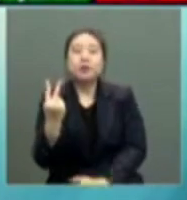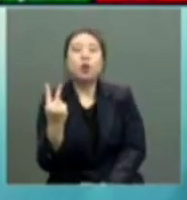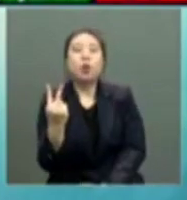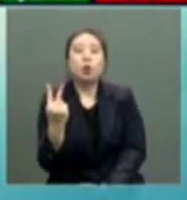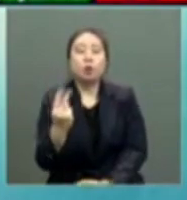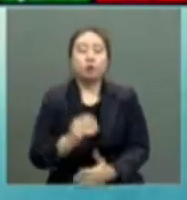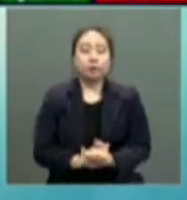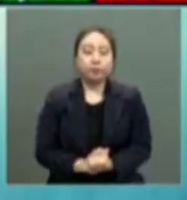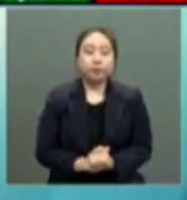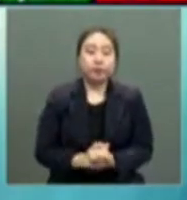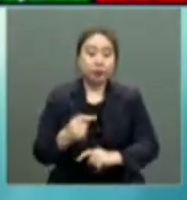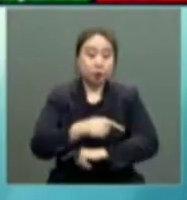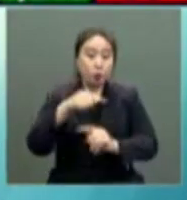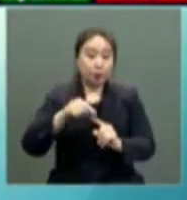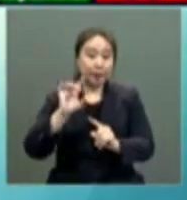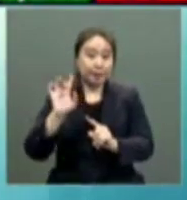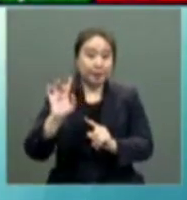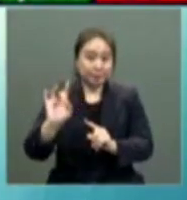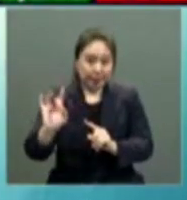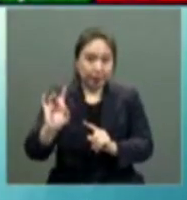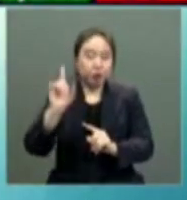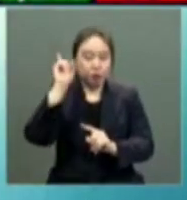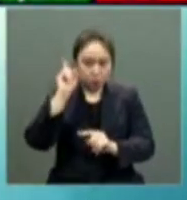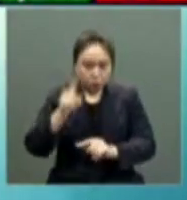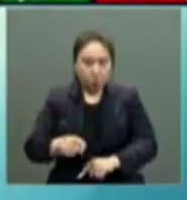8แต่ต้องบวกรวมกันกับวันนั้นคือการรับคนไทยกลับมานะครับจากเอ่อประเทศอินโดนีเซียก็เลยทำให้บวกเพิ่มขึ้นไปด้วยนะครับตอนนี้ก็นำเรียนว่าว่าเป็นเรื่องที่เราคงจะต้องมาดูกัน